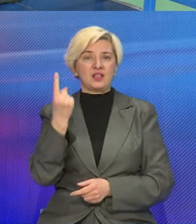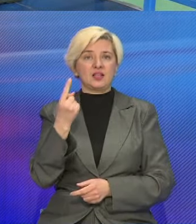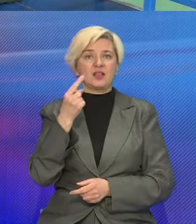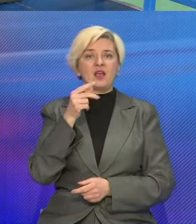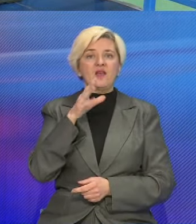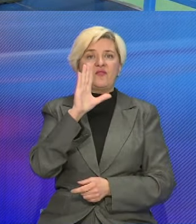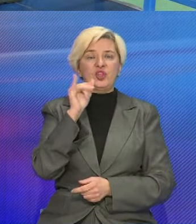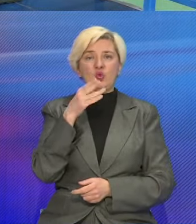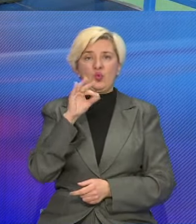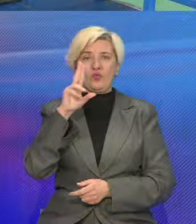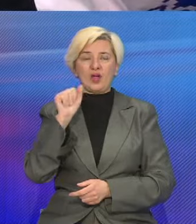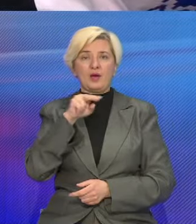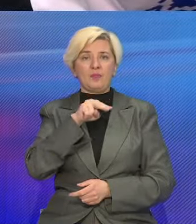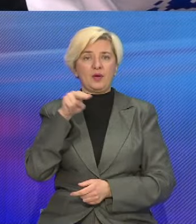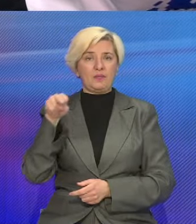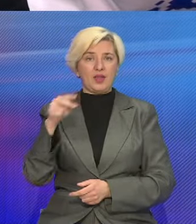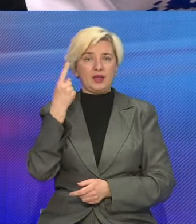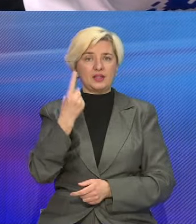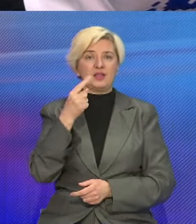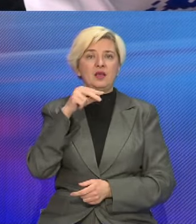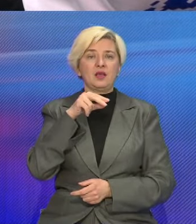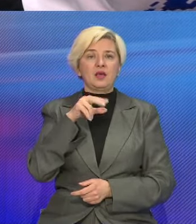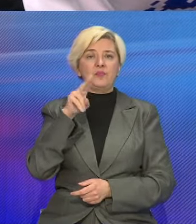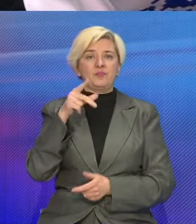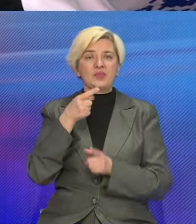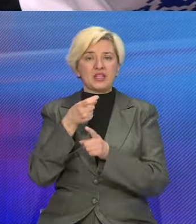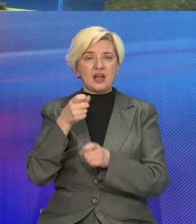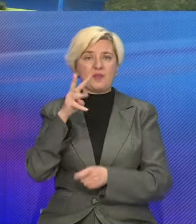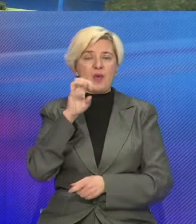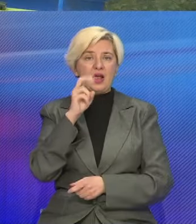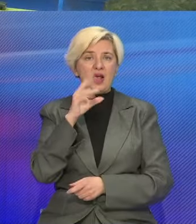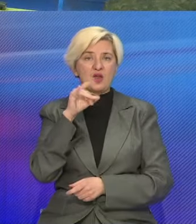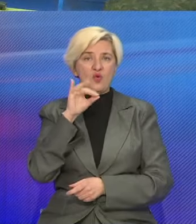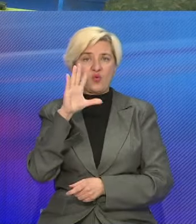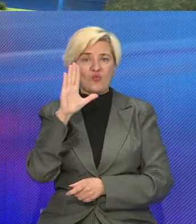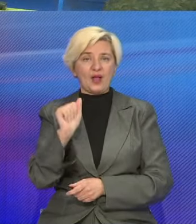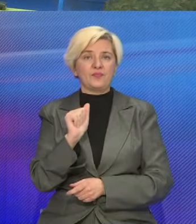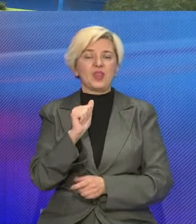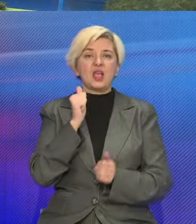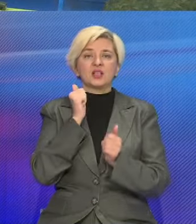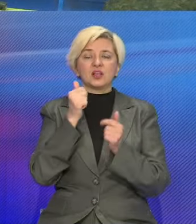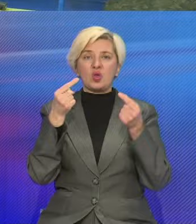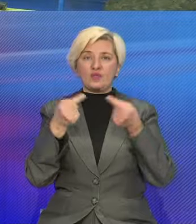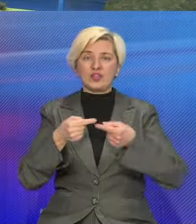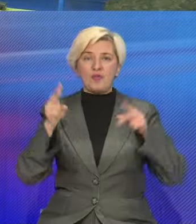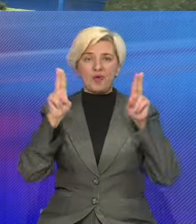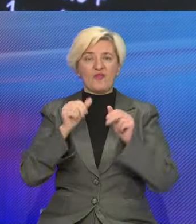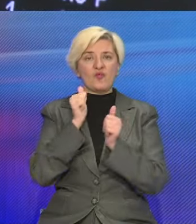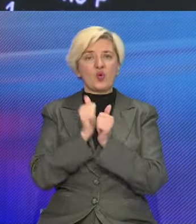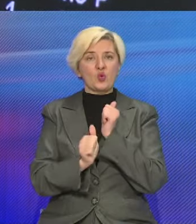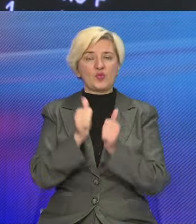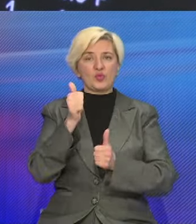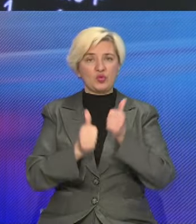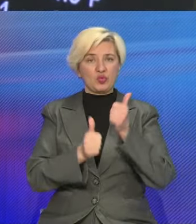пневмотичний пистолет, і ПМ-1, пистолет Макарова. Згодна з регламентаму, кожним туры були продуглежжені по три пробні